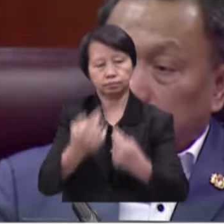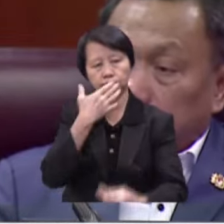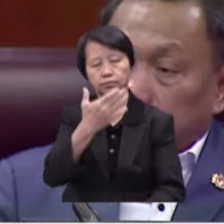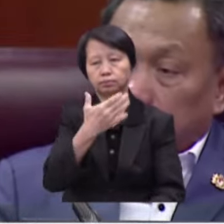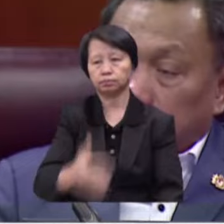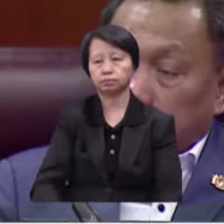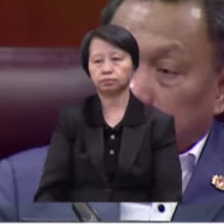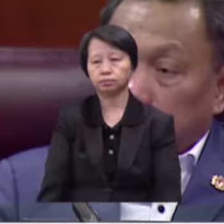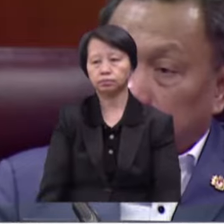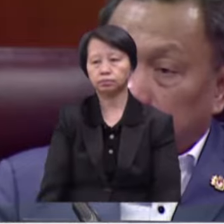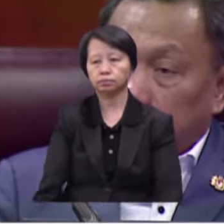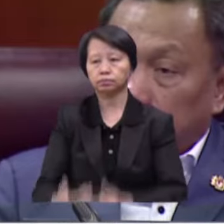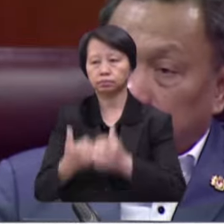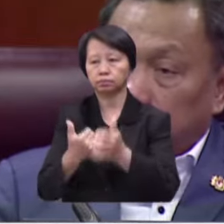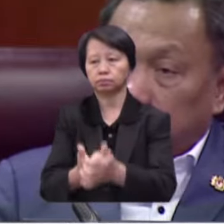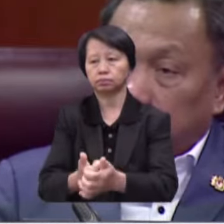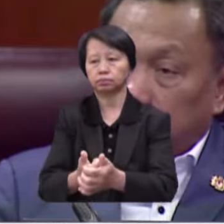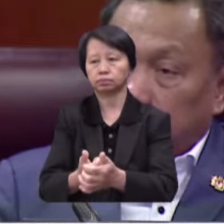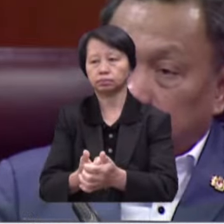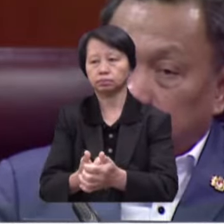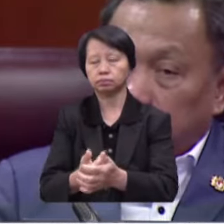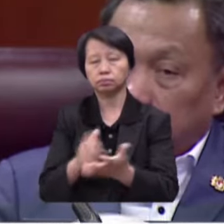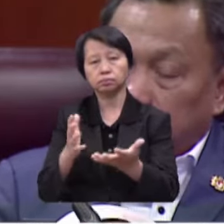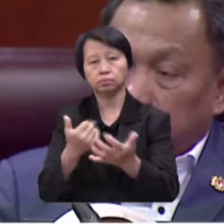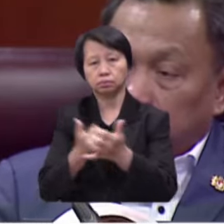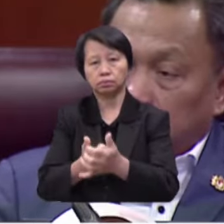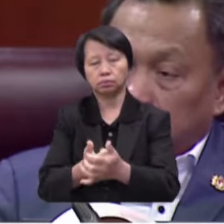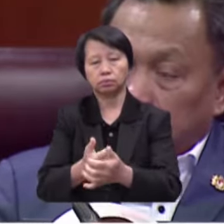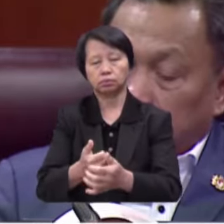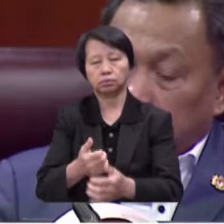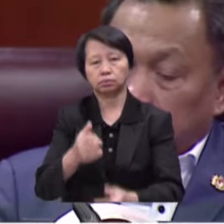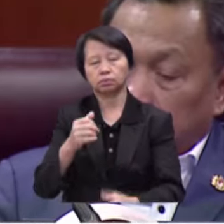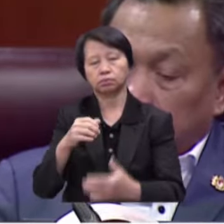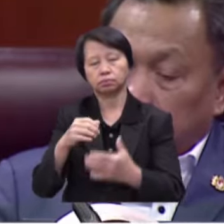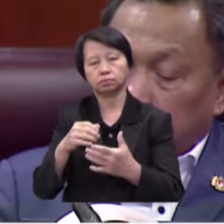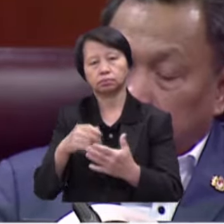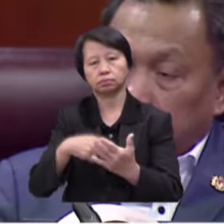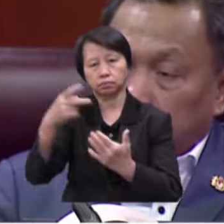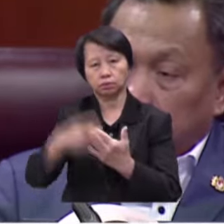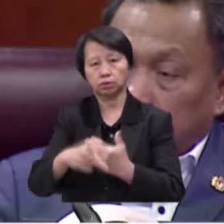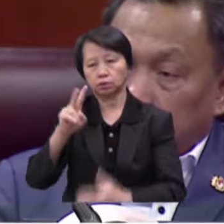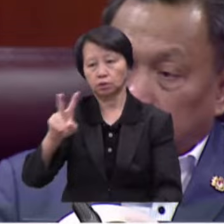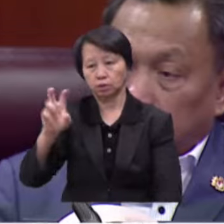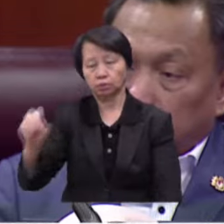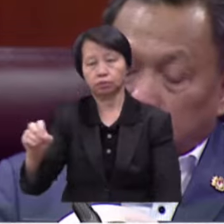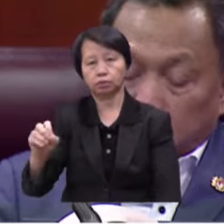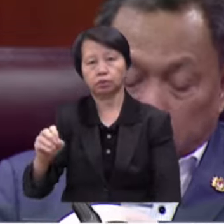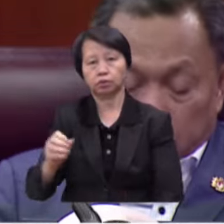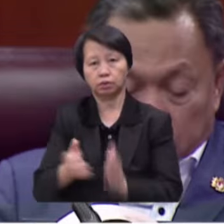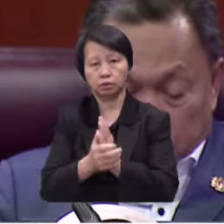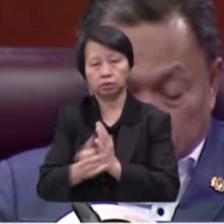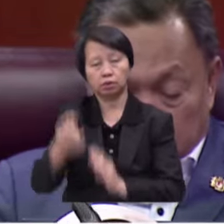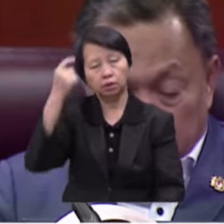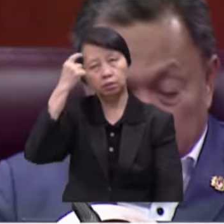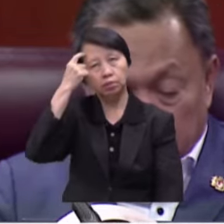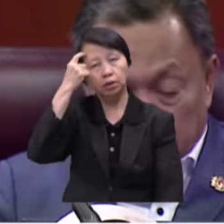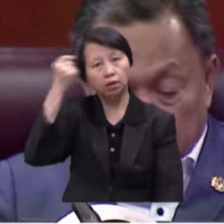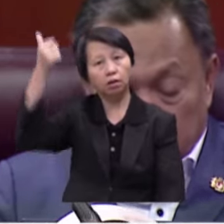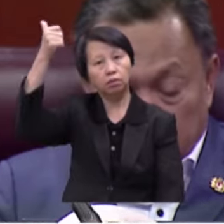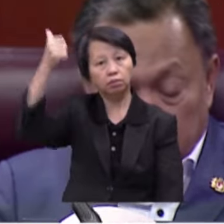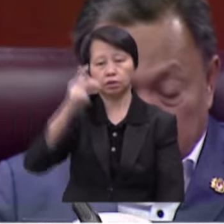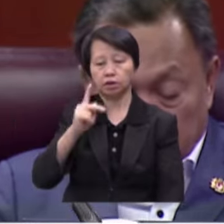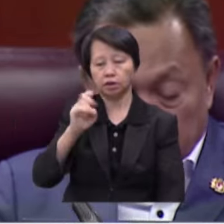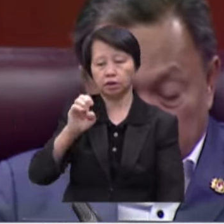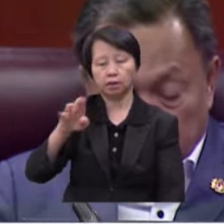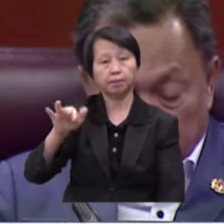ini mengurusi inisiatif 20 pembudayaan kemahiran berpikir arah tinggi ke